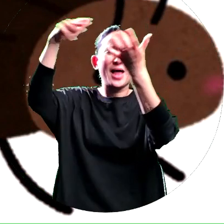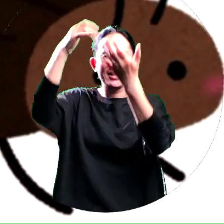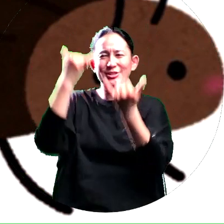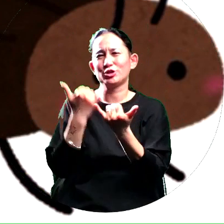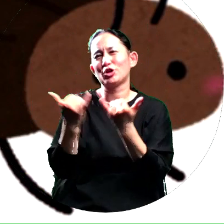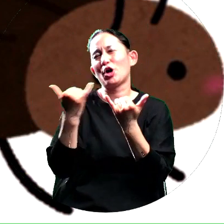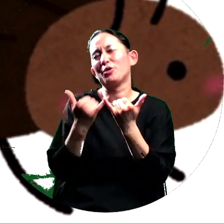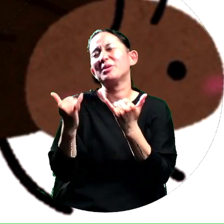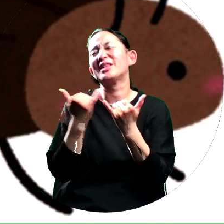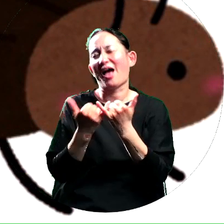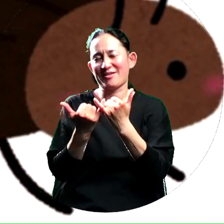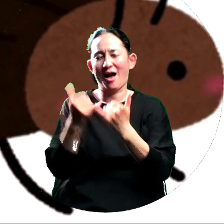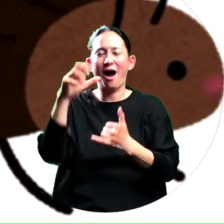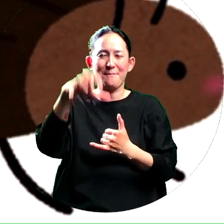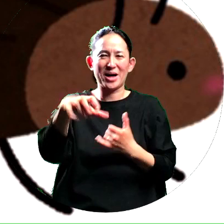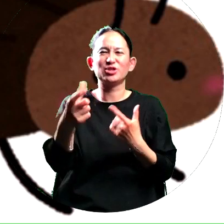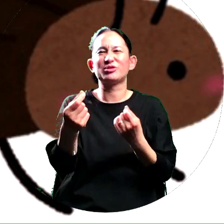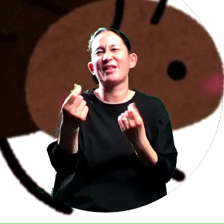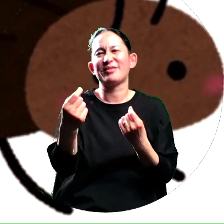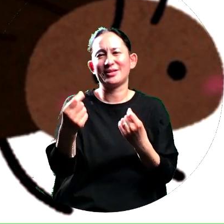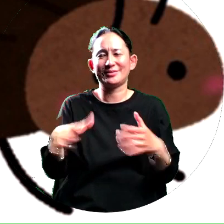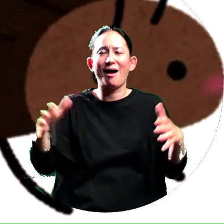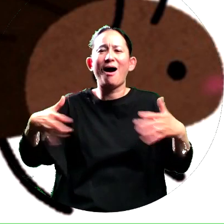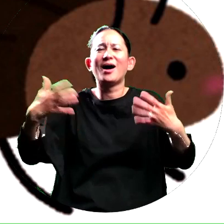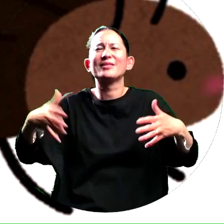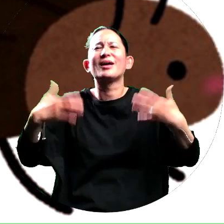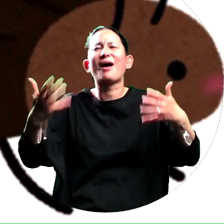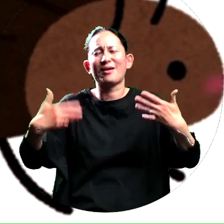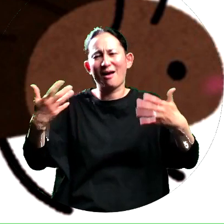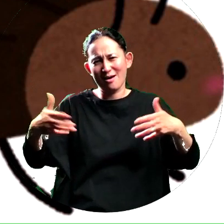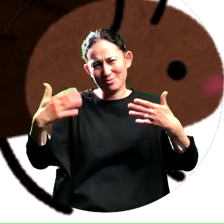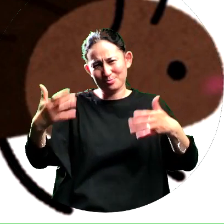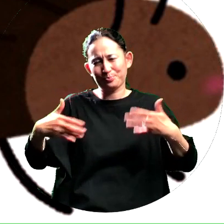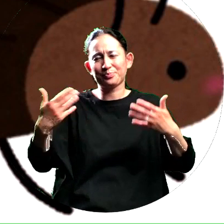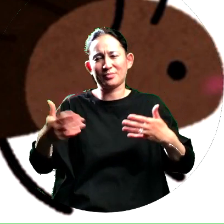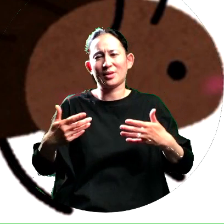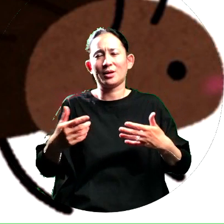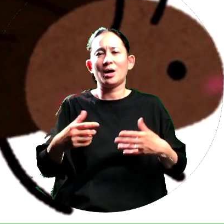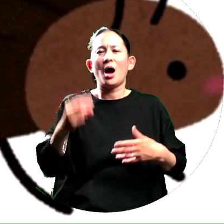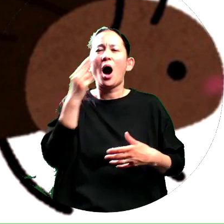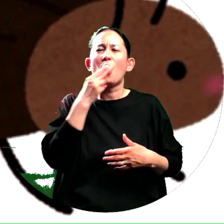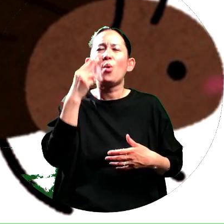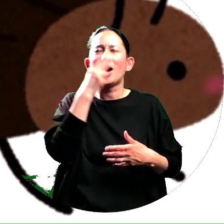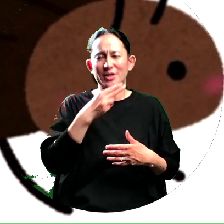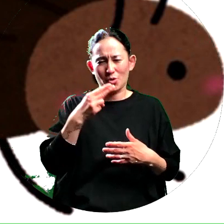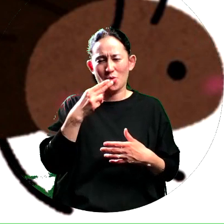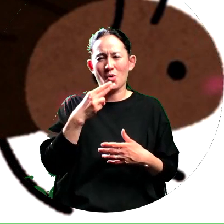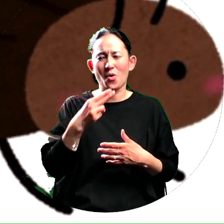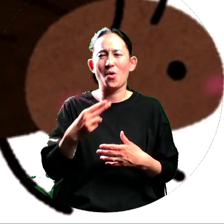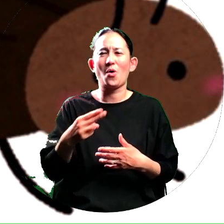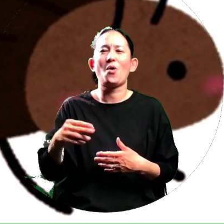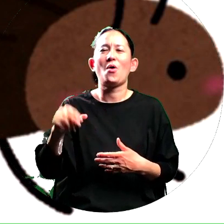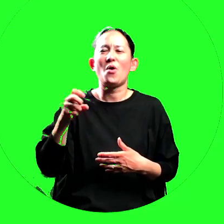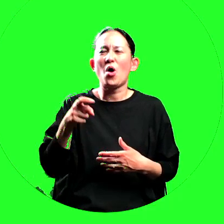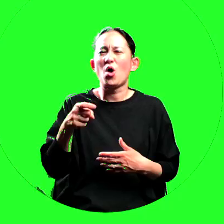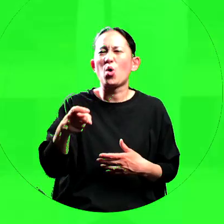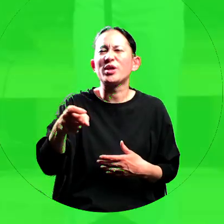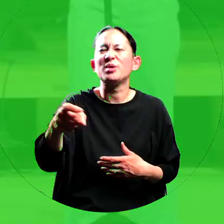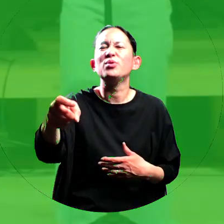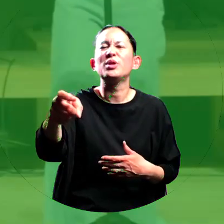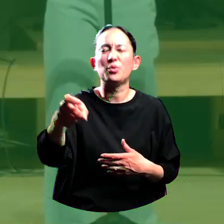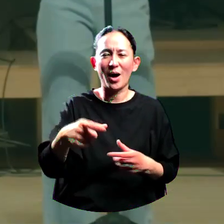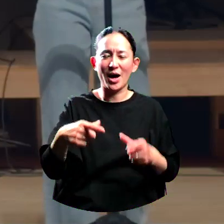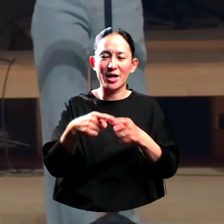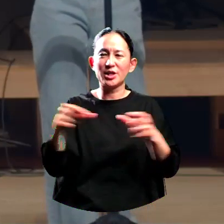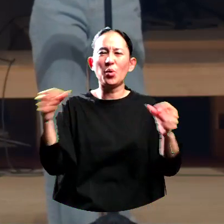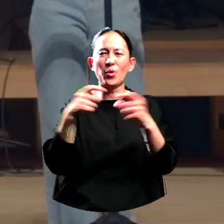ものにしましたけど。 I chose a cute picture. しかもハワイの G っていうのは、日本よりかなりねサイズが大きいハ